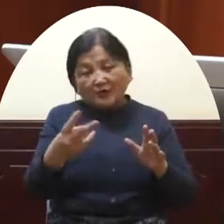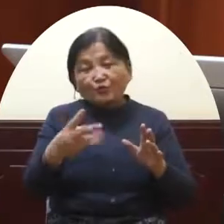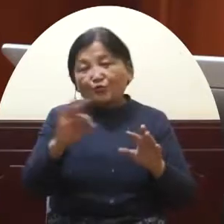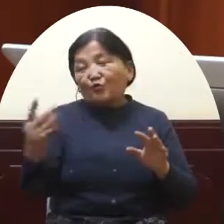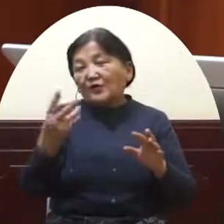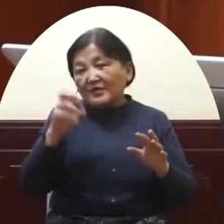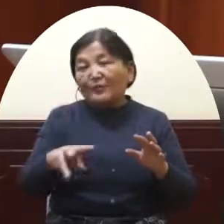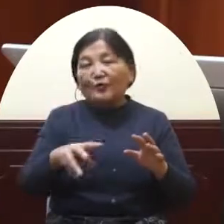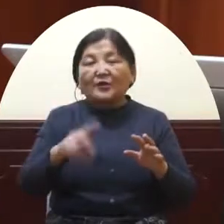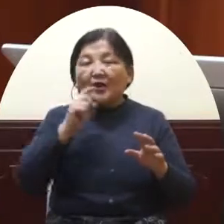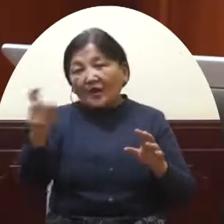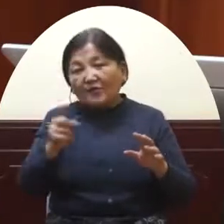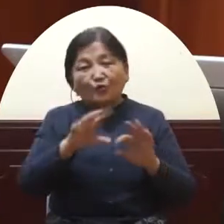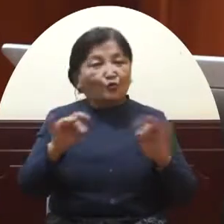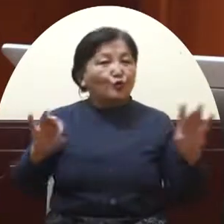төрийн намууд бол зүгээр л